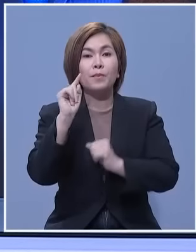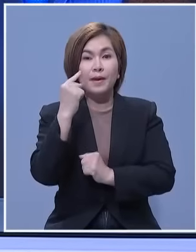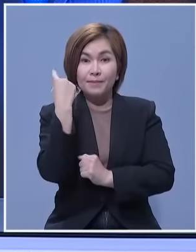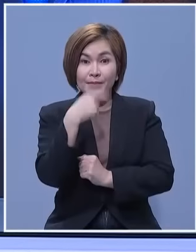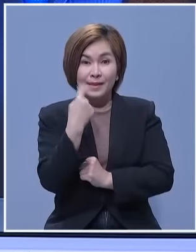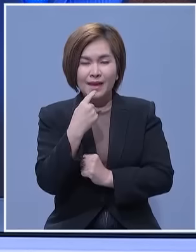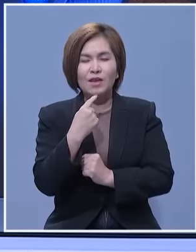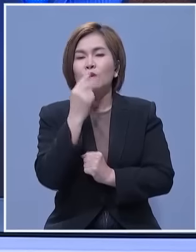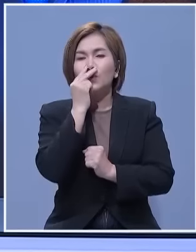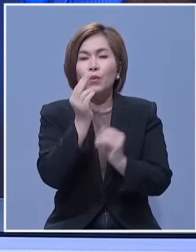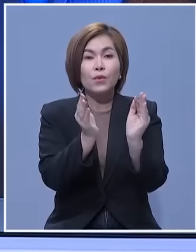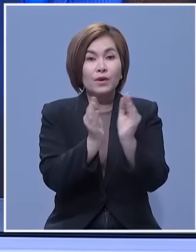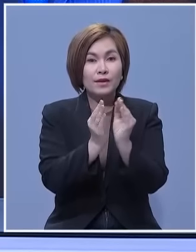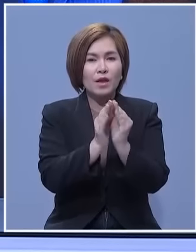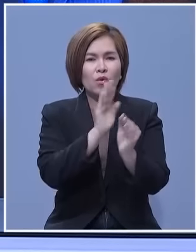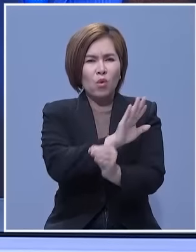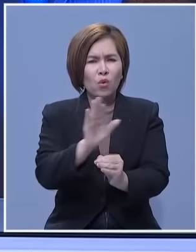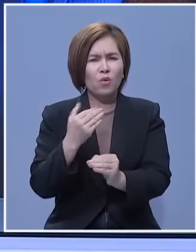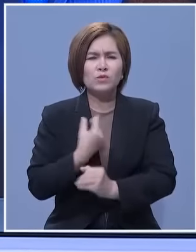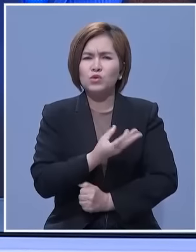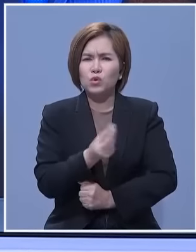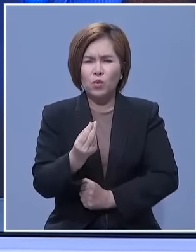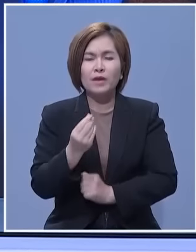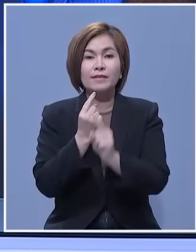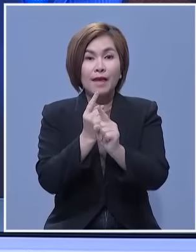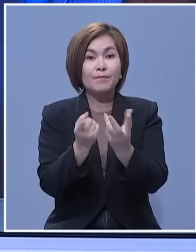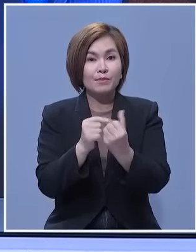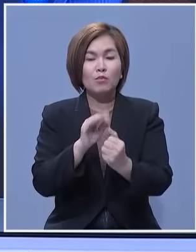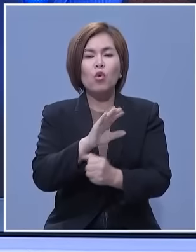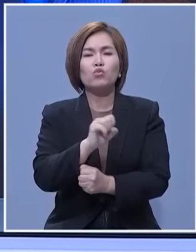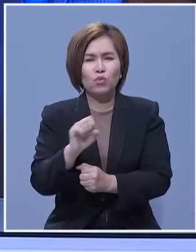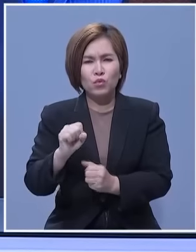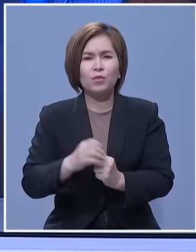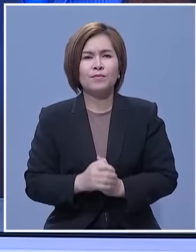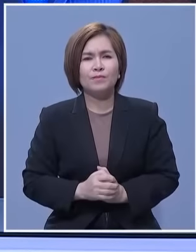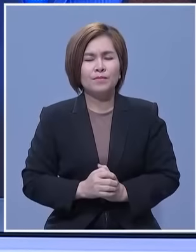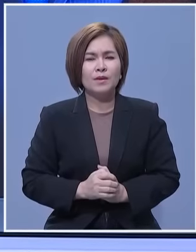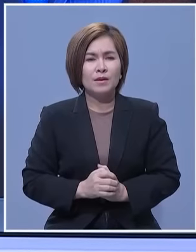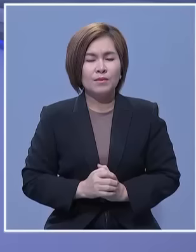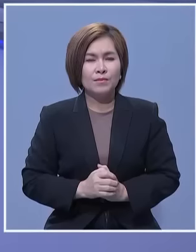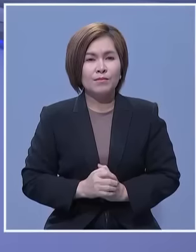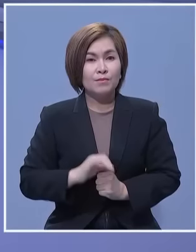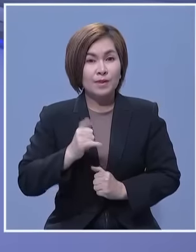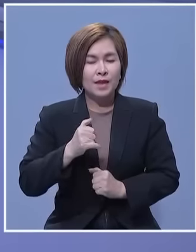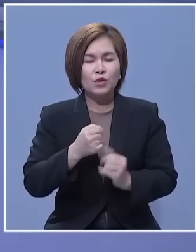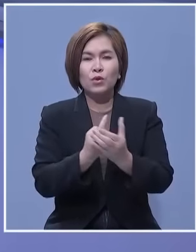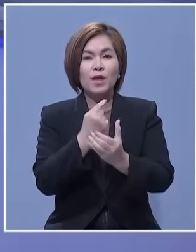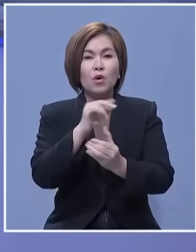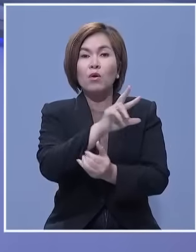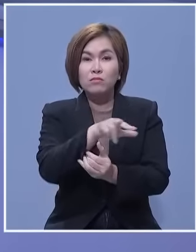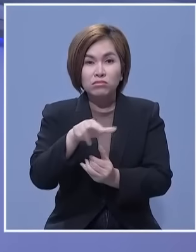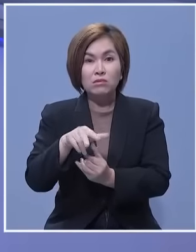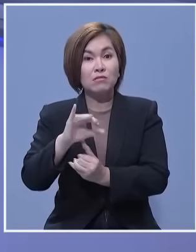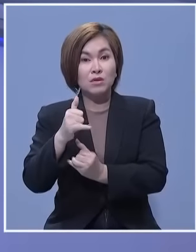เสียงกันว่าเสียงของแต่ละพรรคเนี่ยมีเท่าไหร่เพราะว่าอย่างที่คุณไพศาลบอกว่าคืออาจจะเป็นคุณชัยเกษมก็ได้หรืออาจจะพลิกไปที่คุณ